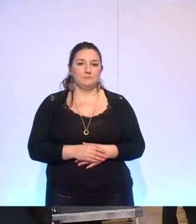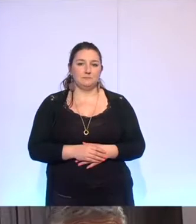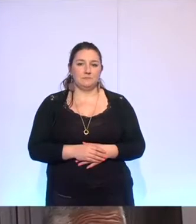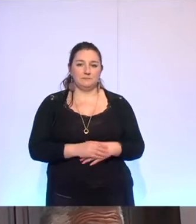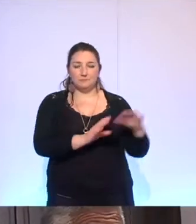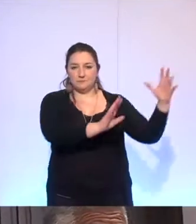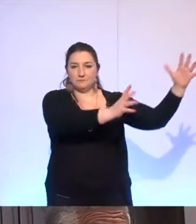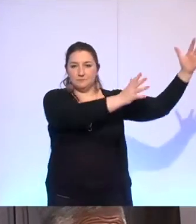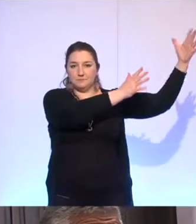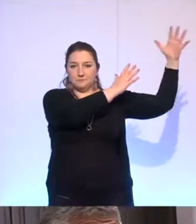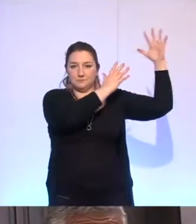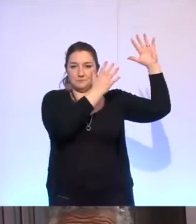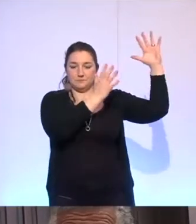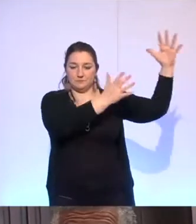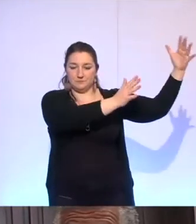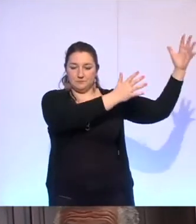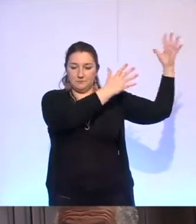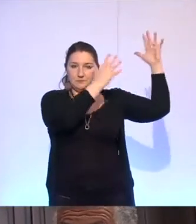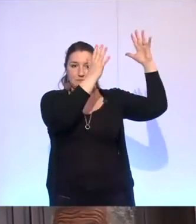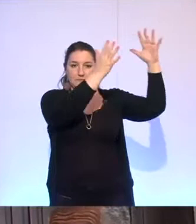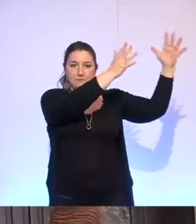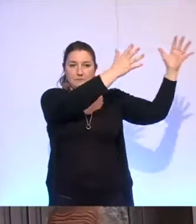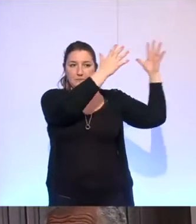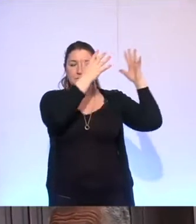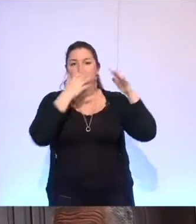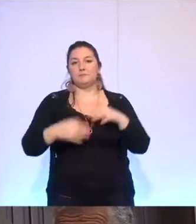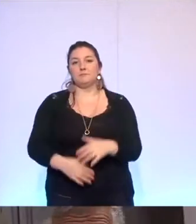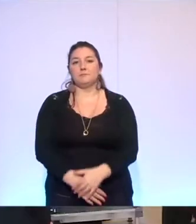Ah oui, pardon. Alors, comment on fait là ?